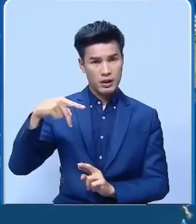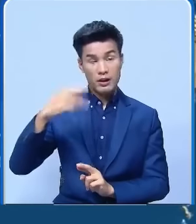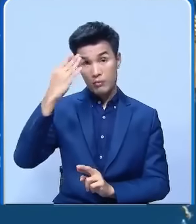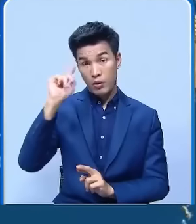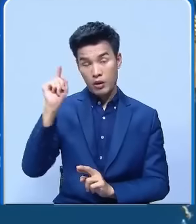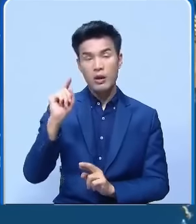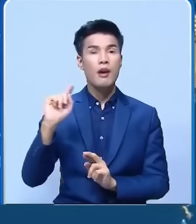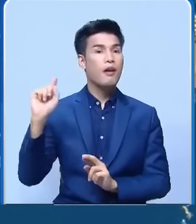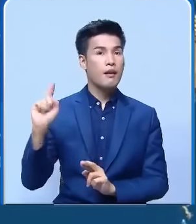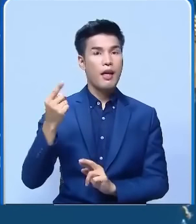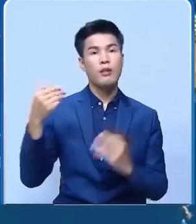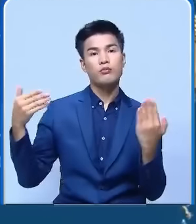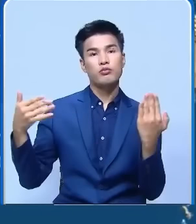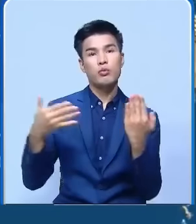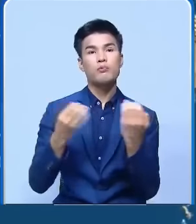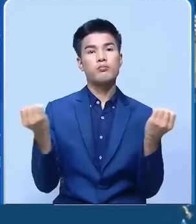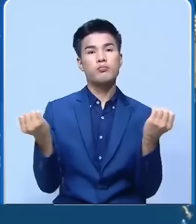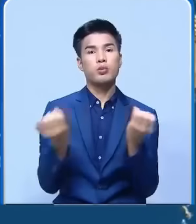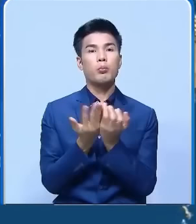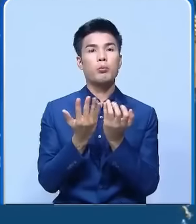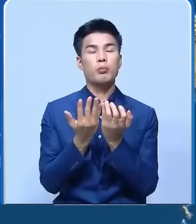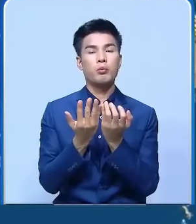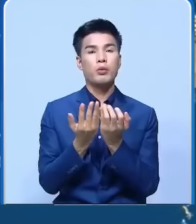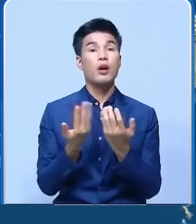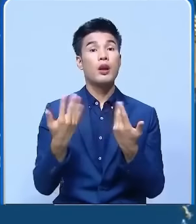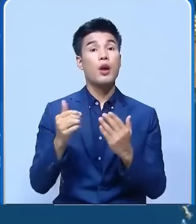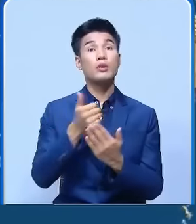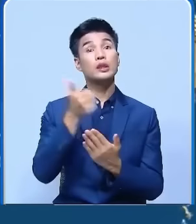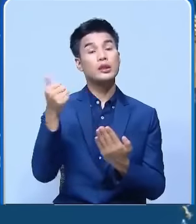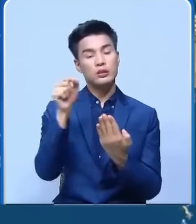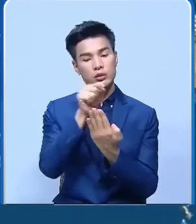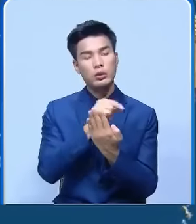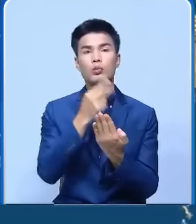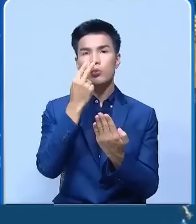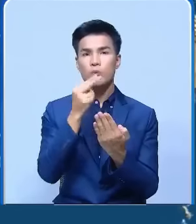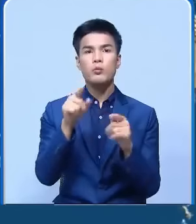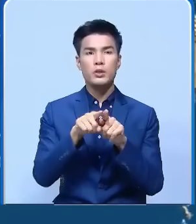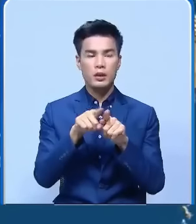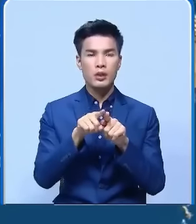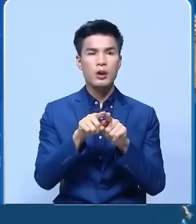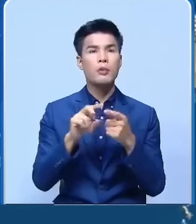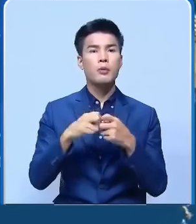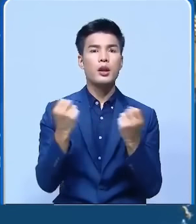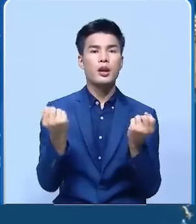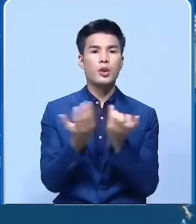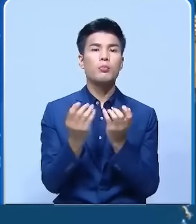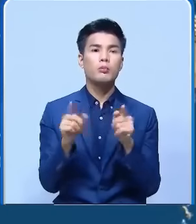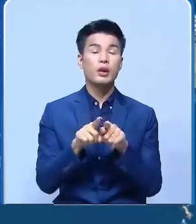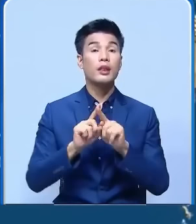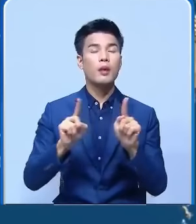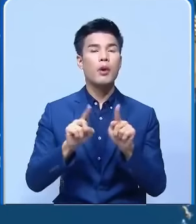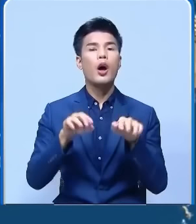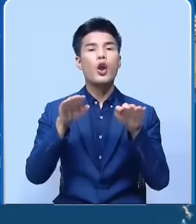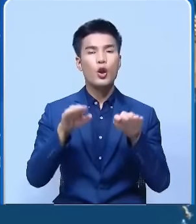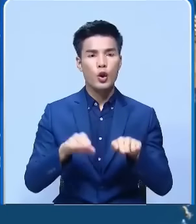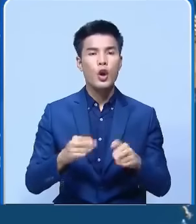ที่แรกที่ได้รับอิทธิพลของพายุส่วนพื้นที่อื่นๆก็ยังประมาทไม่ได้ได้รับผลกระทบเช่นเดียวกันแต่อาจจะน้อยก